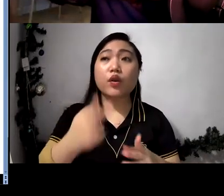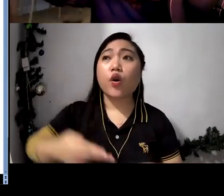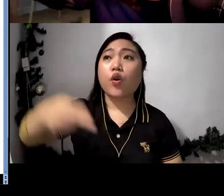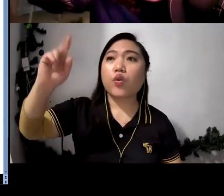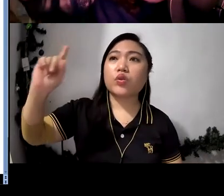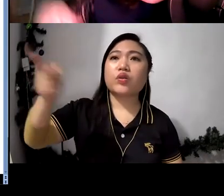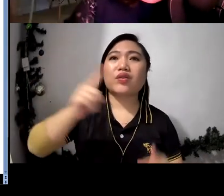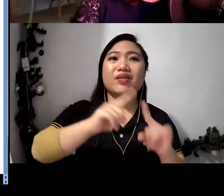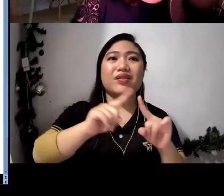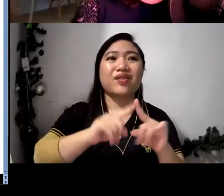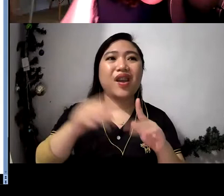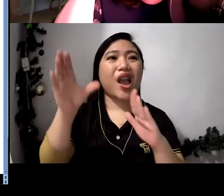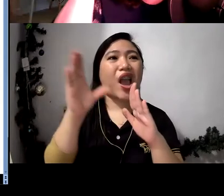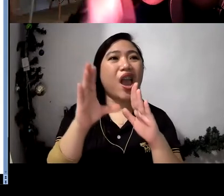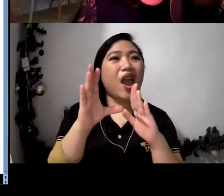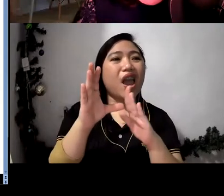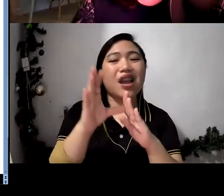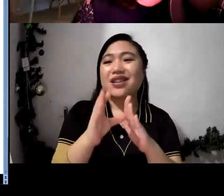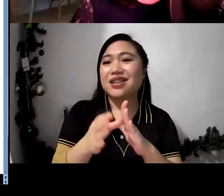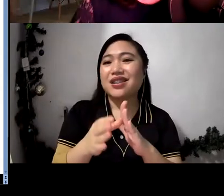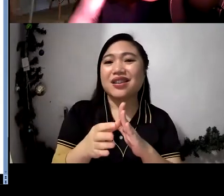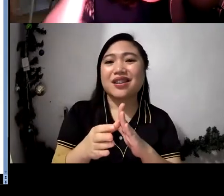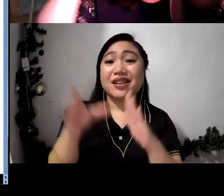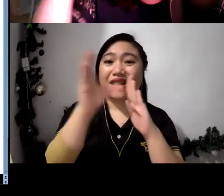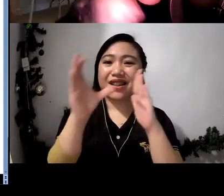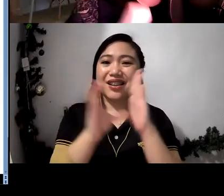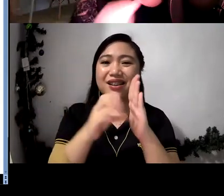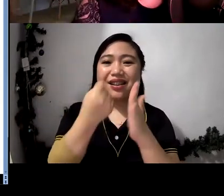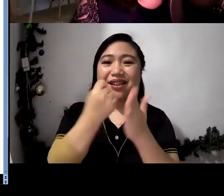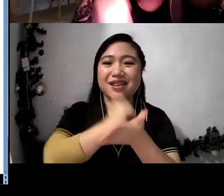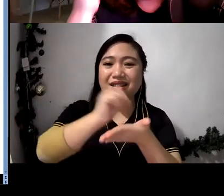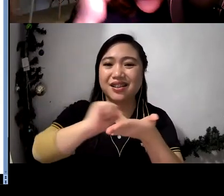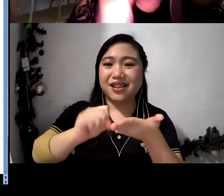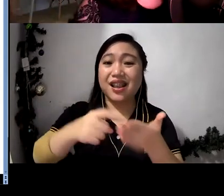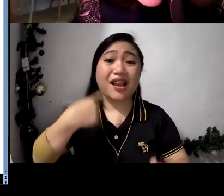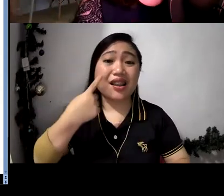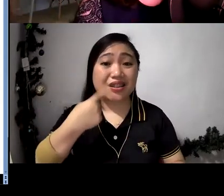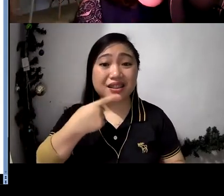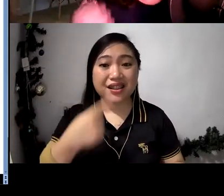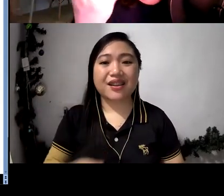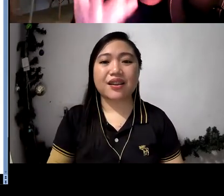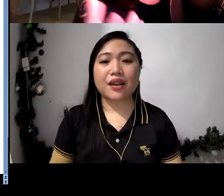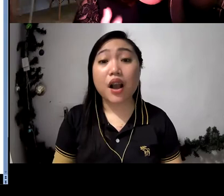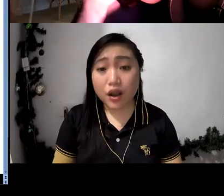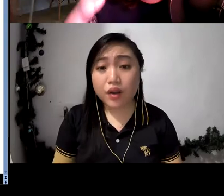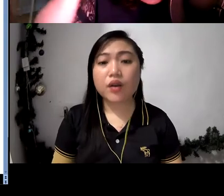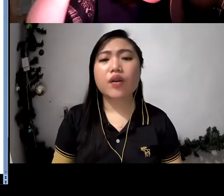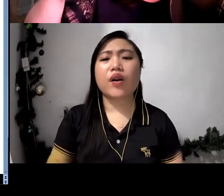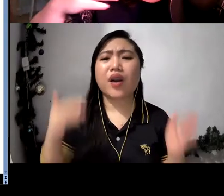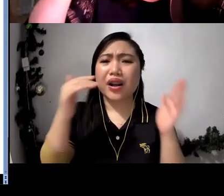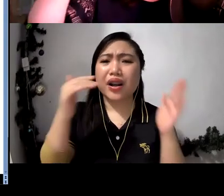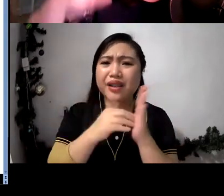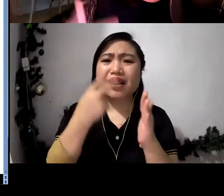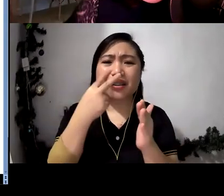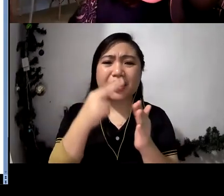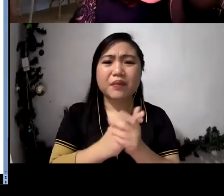cabinet secretary, for example, mga ganong level, sino naman yung ina-assign nating secretary doon? Ano? So again, ano, makikita mo may